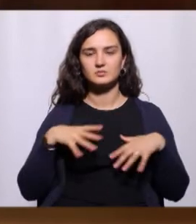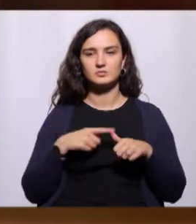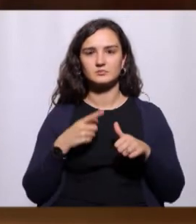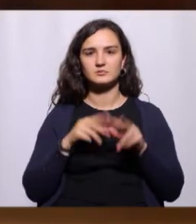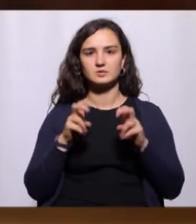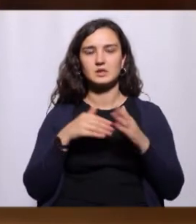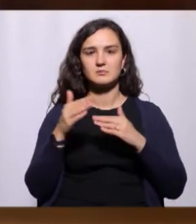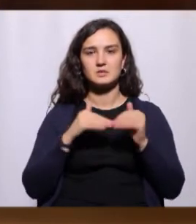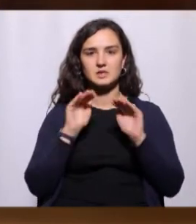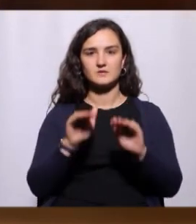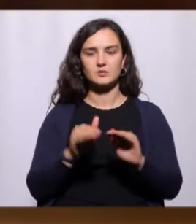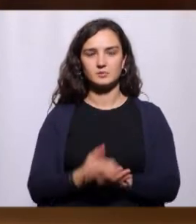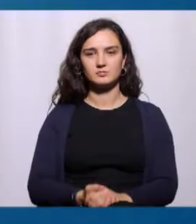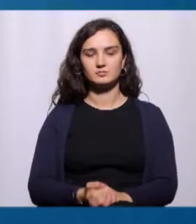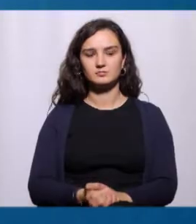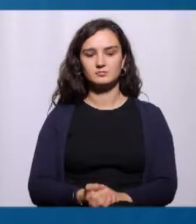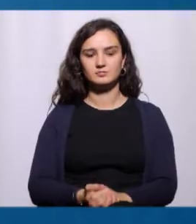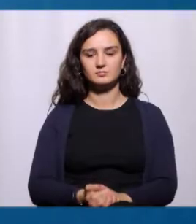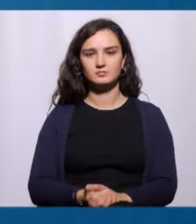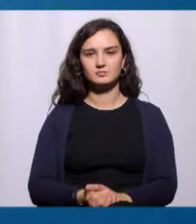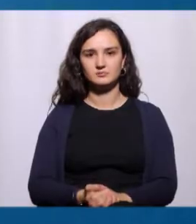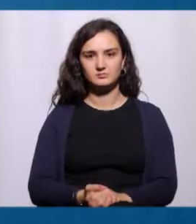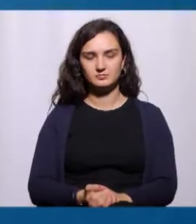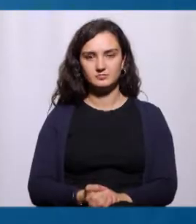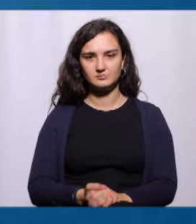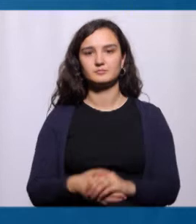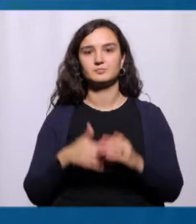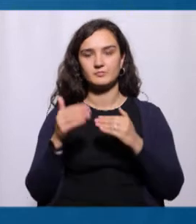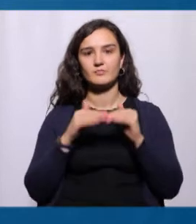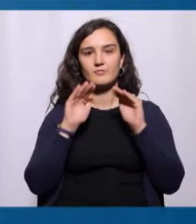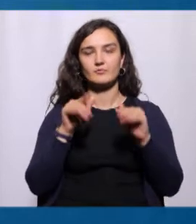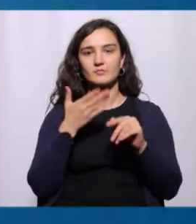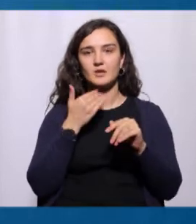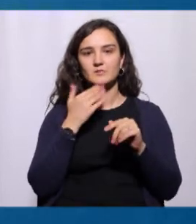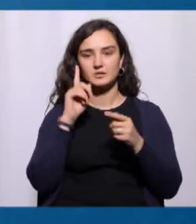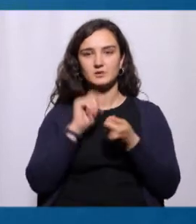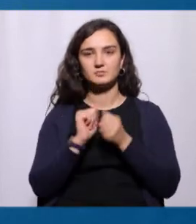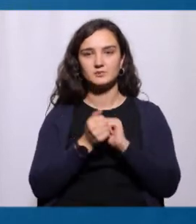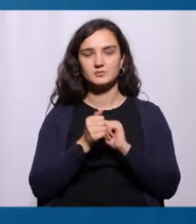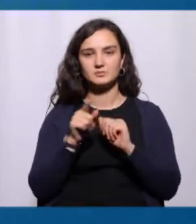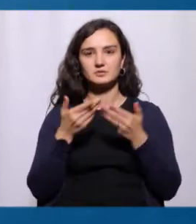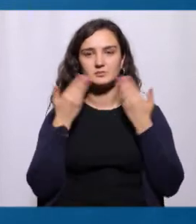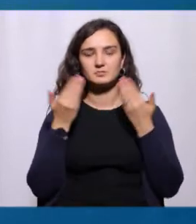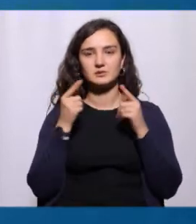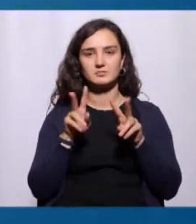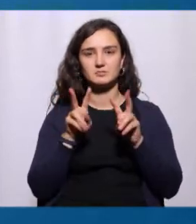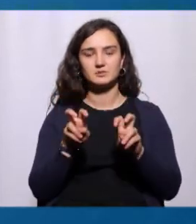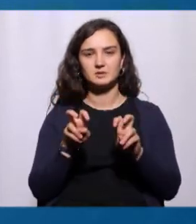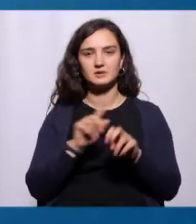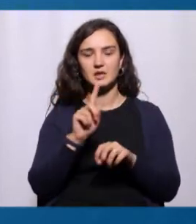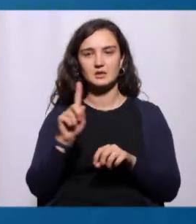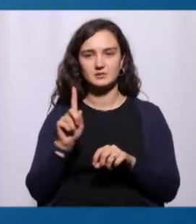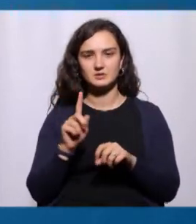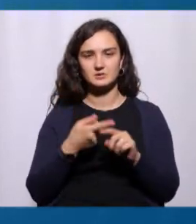means ხელმისაწვდომი. Accessible is very easy to remember. It simply means